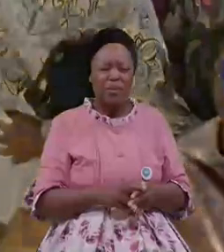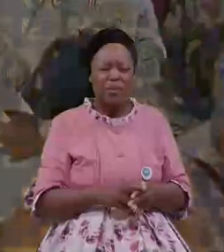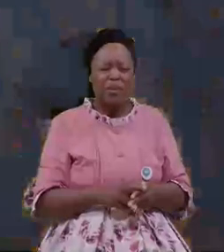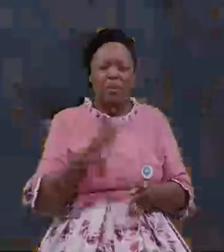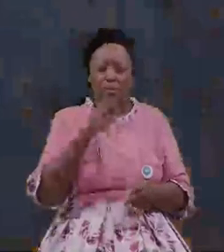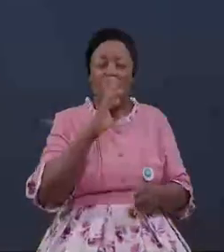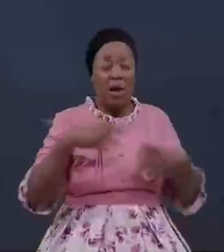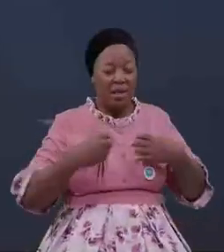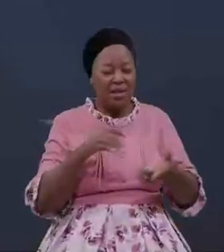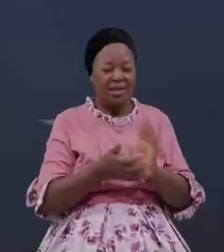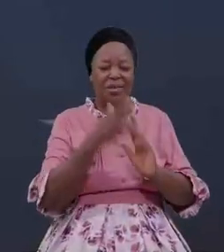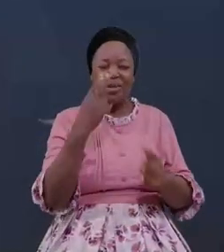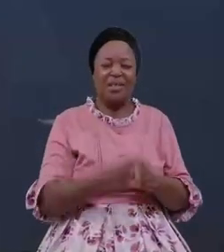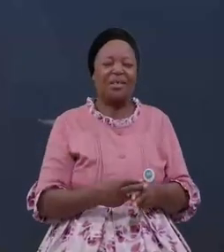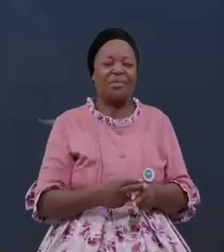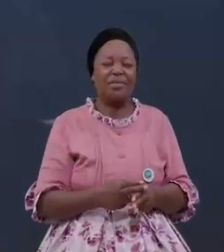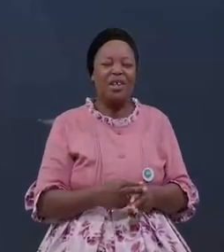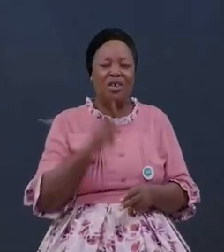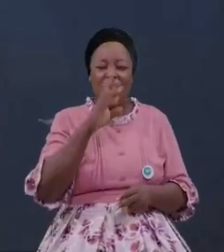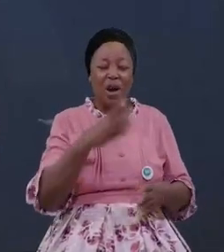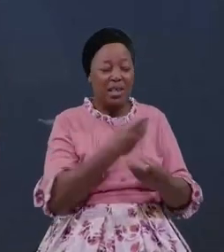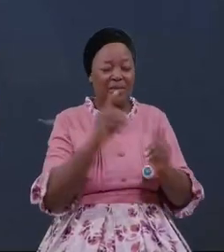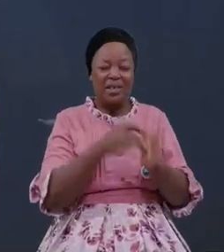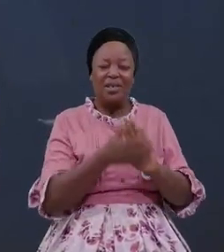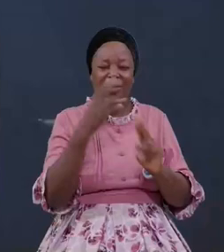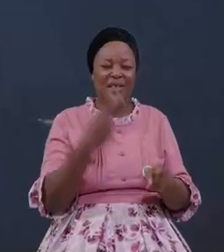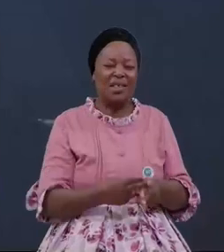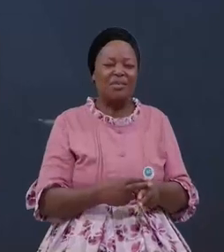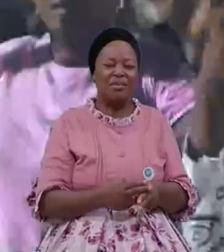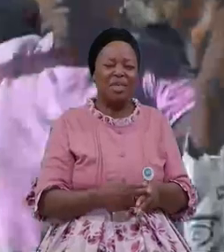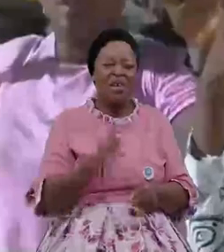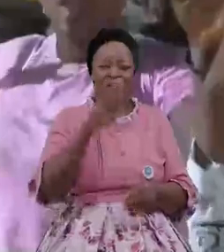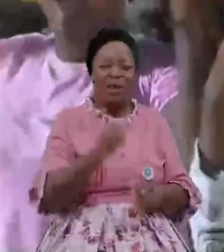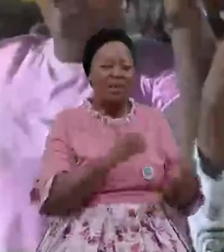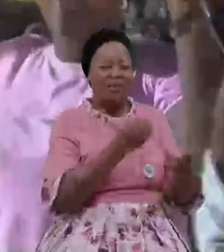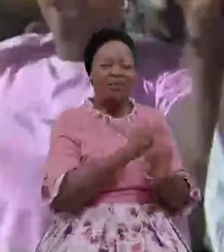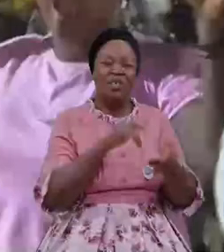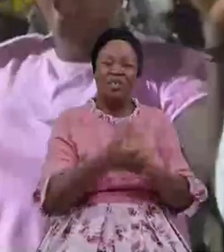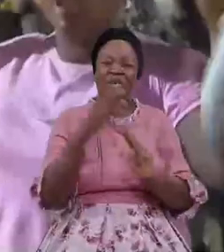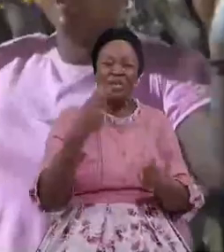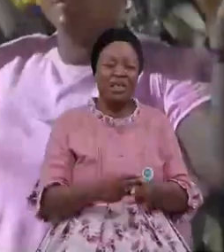vous êtes guéis vous êtes délivré vous êtes